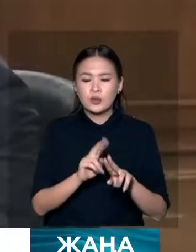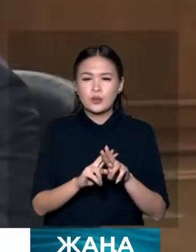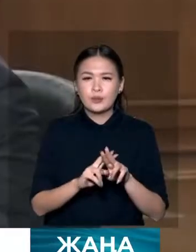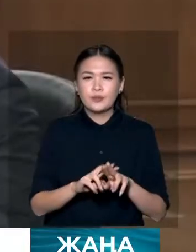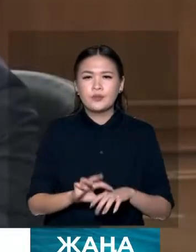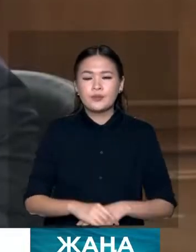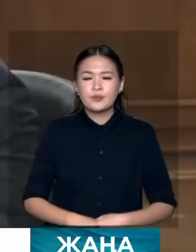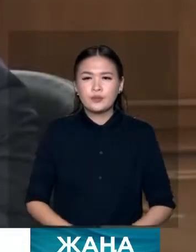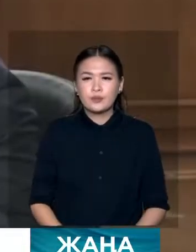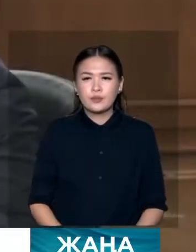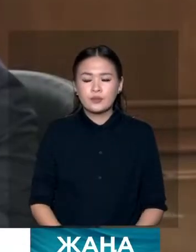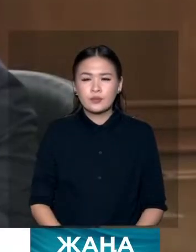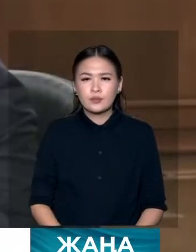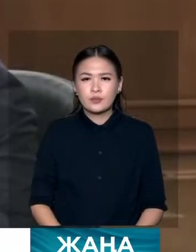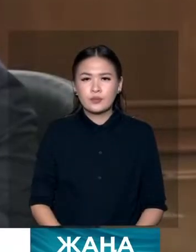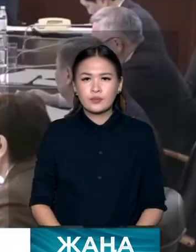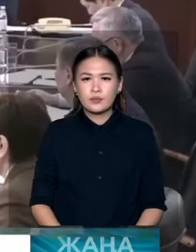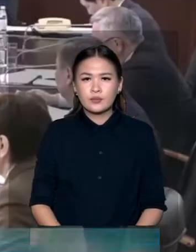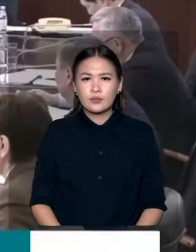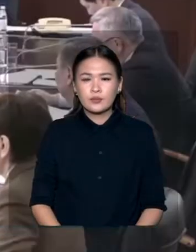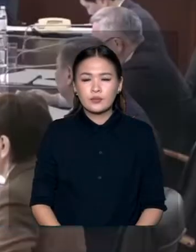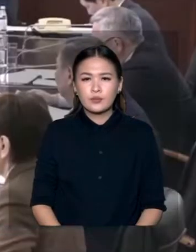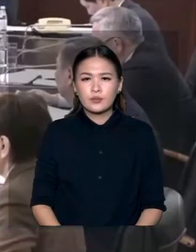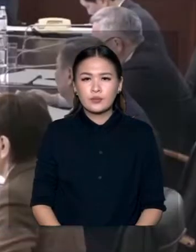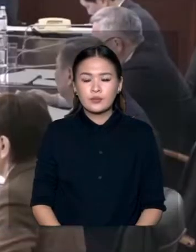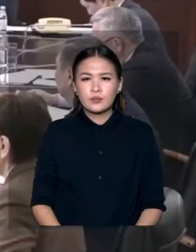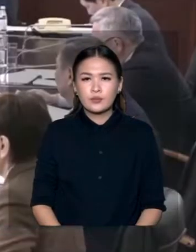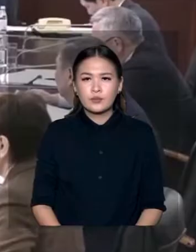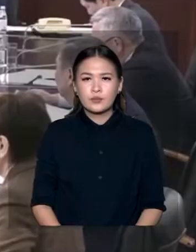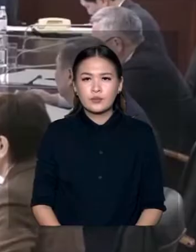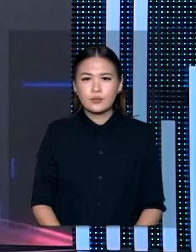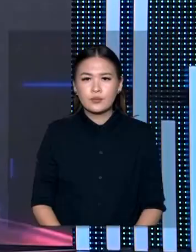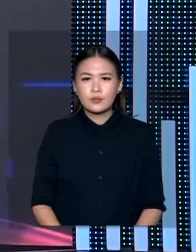ауыстыру ұсынылып отыр. Асылбек Тойбек, Замир Убайдаев, Жаңа Уақыт.